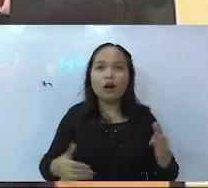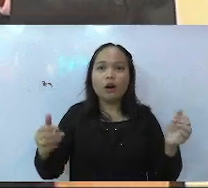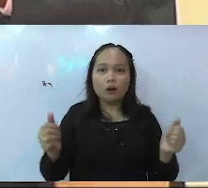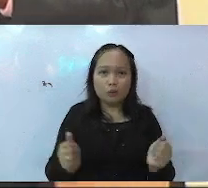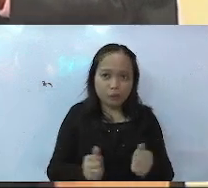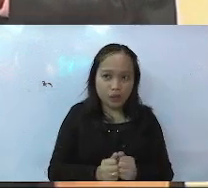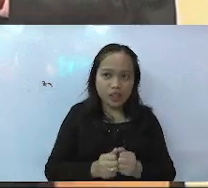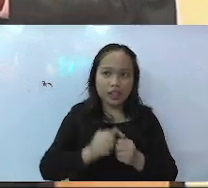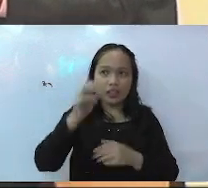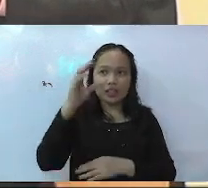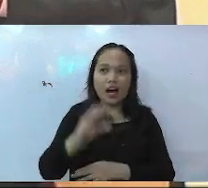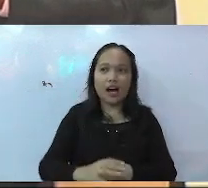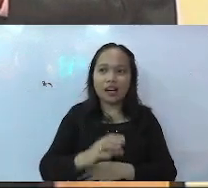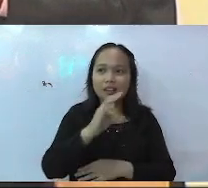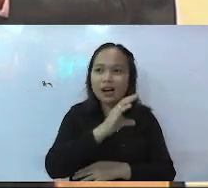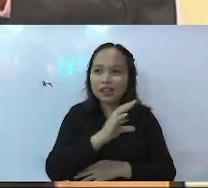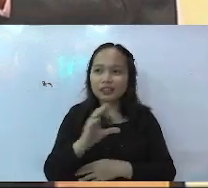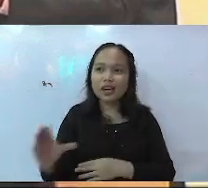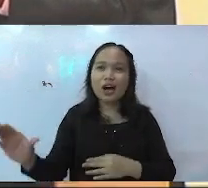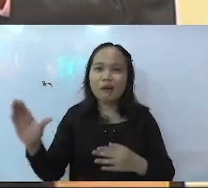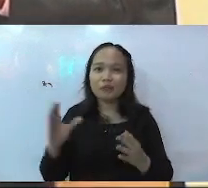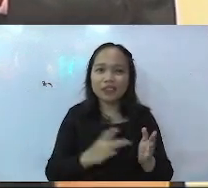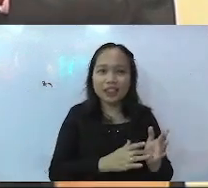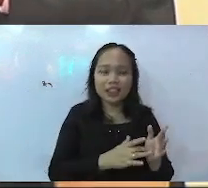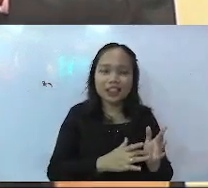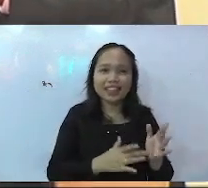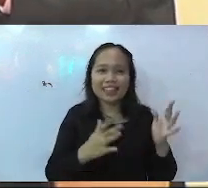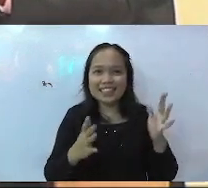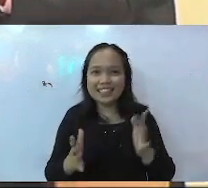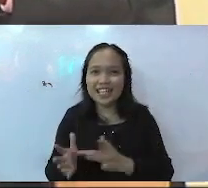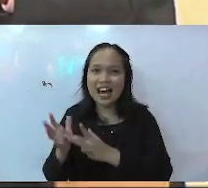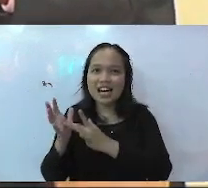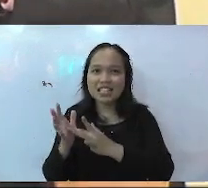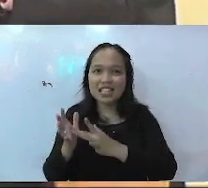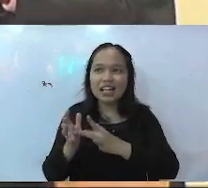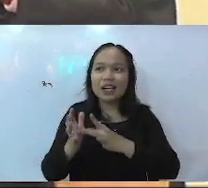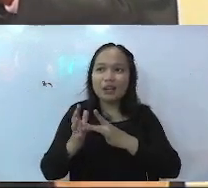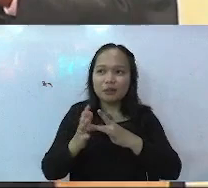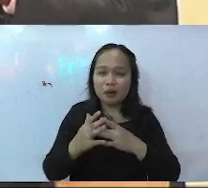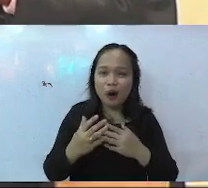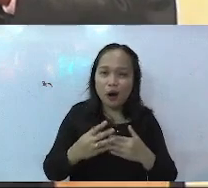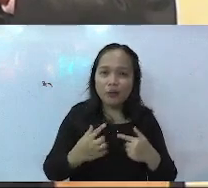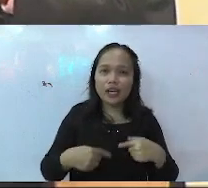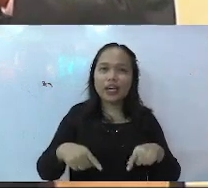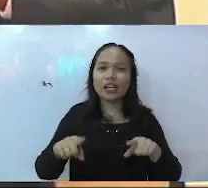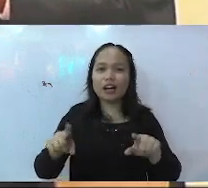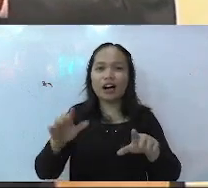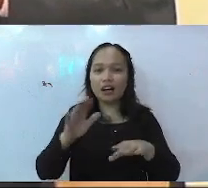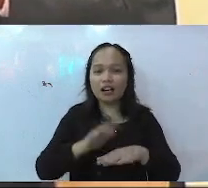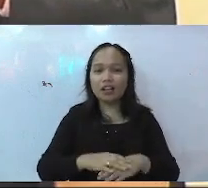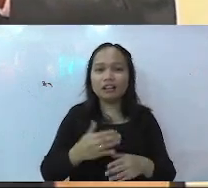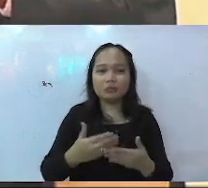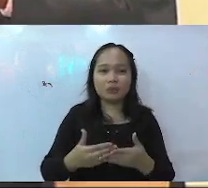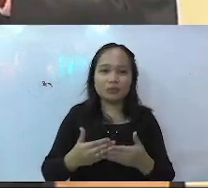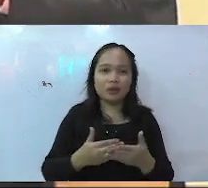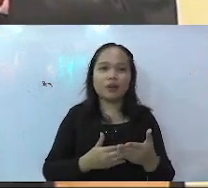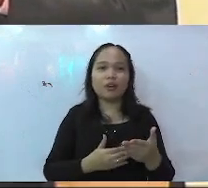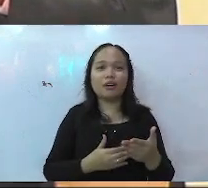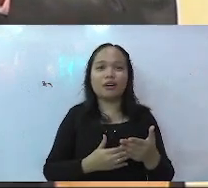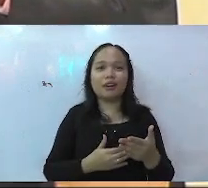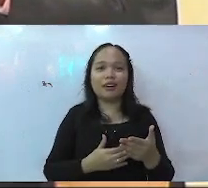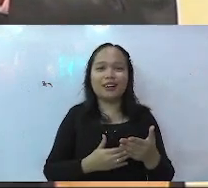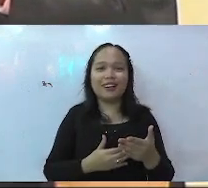laban si Hesus ang unang nakikilaban